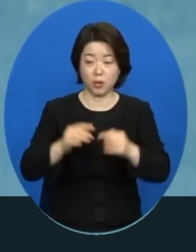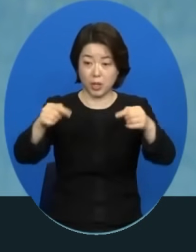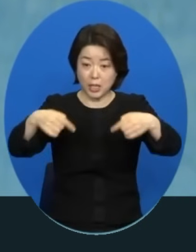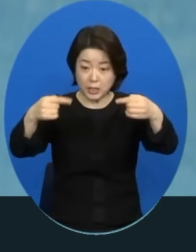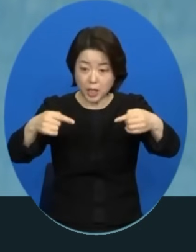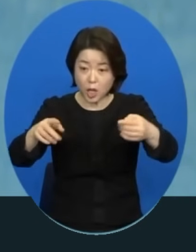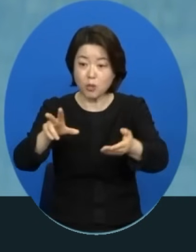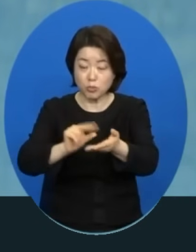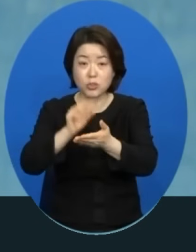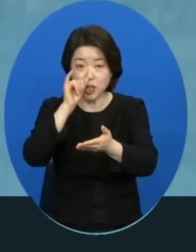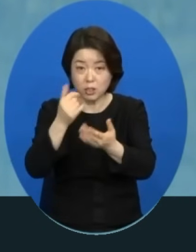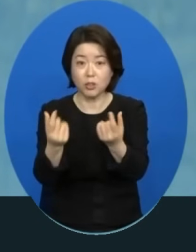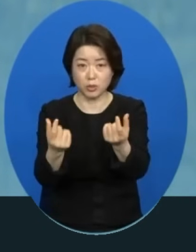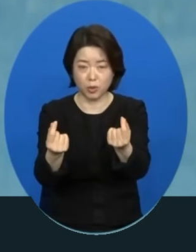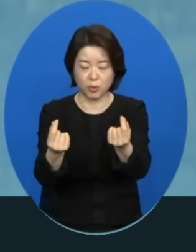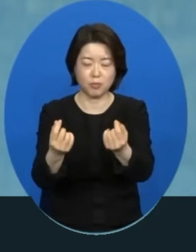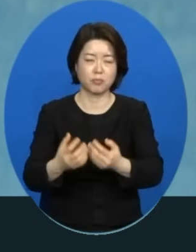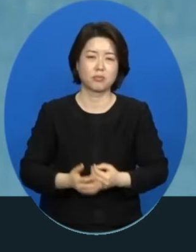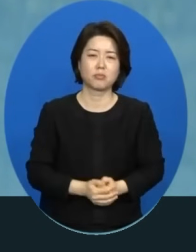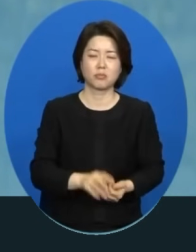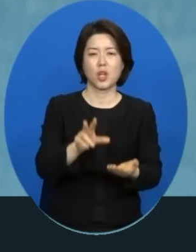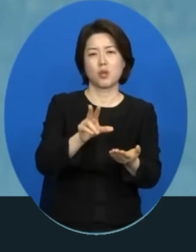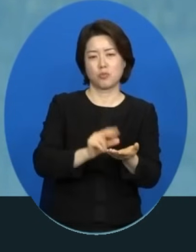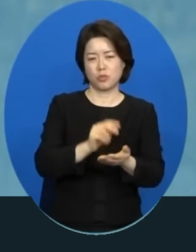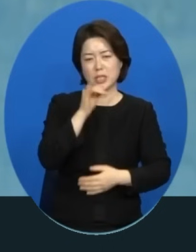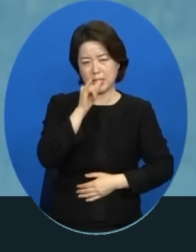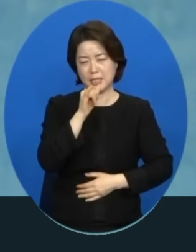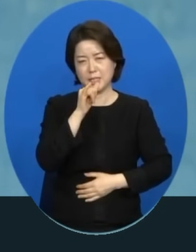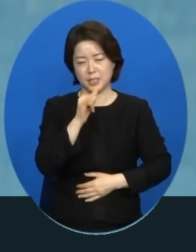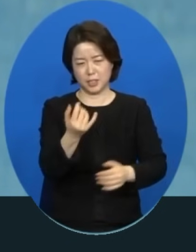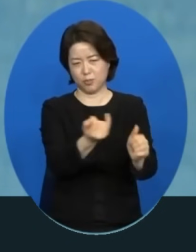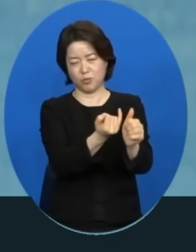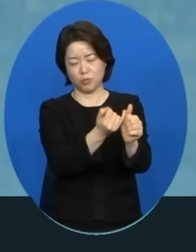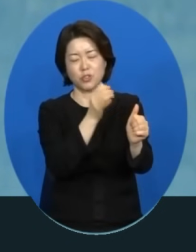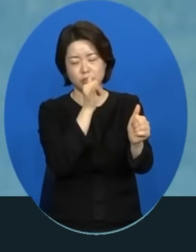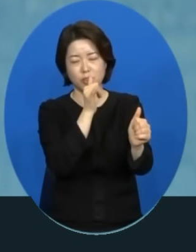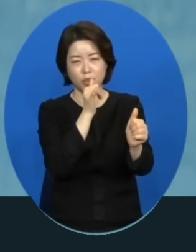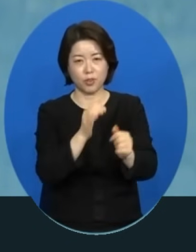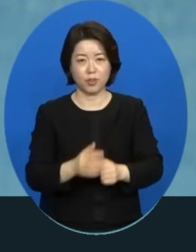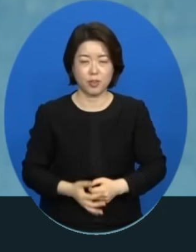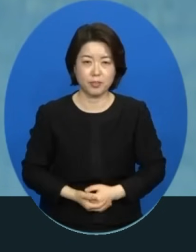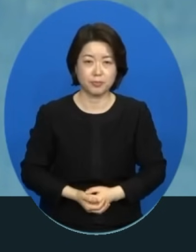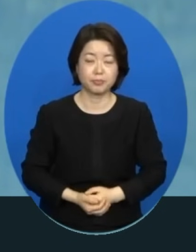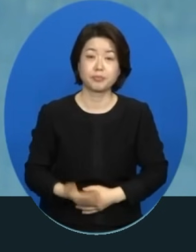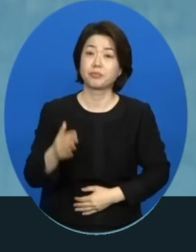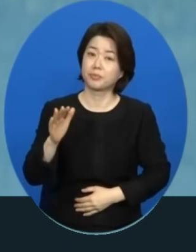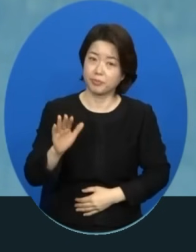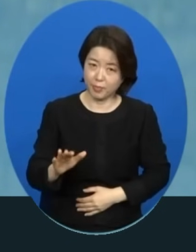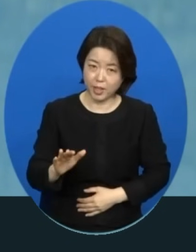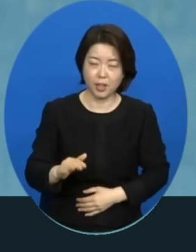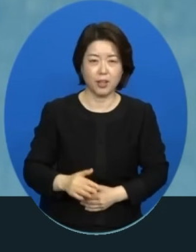문제가 있는 타이어가 있는 것처럼 문제가 있는 그런 그 부부가 있습니다. 그런데